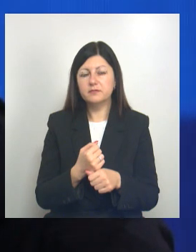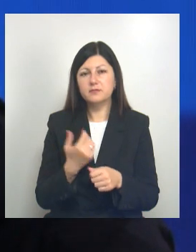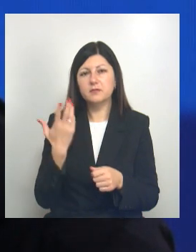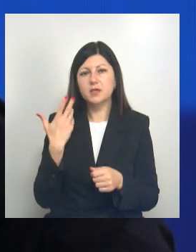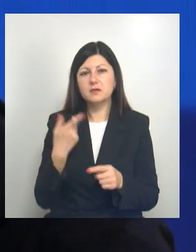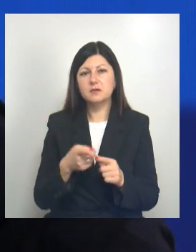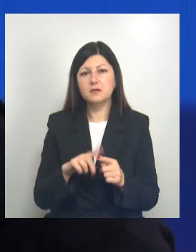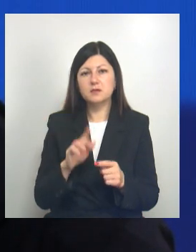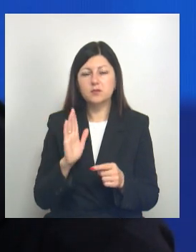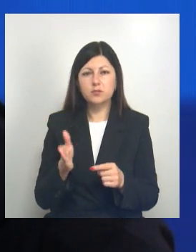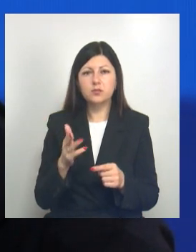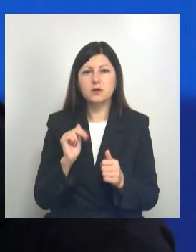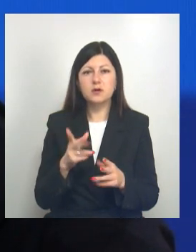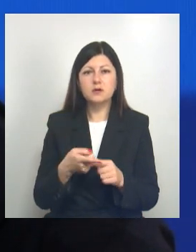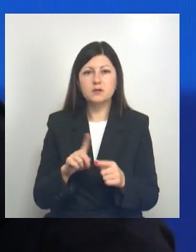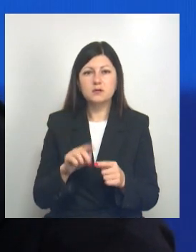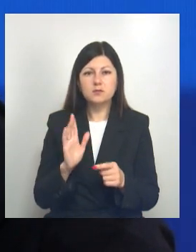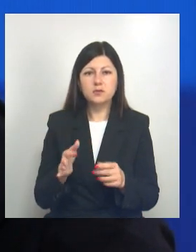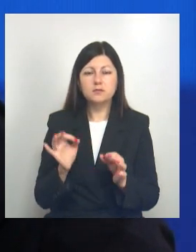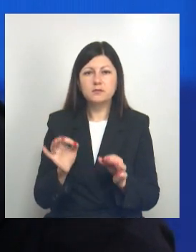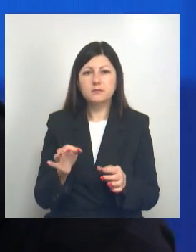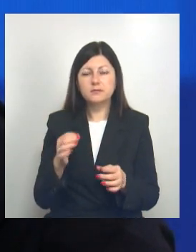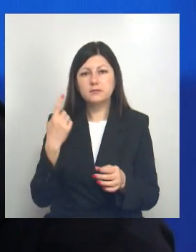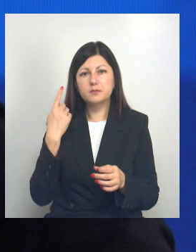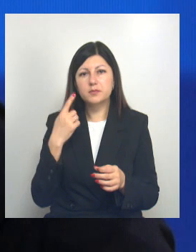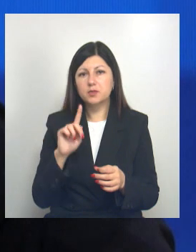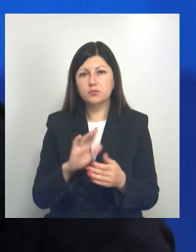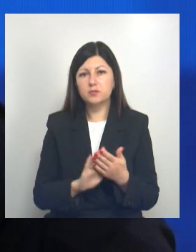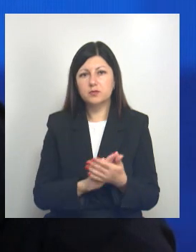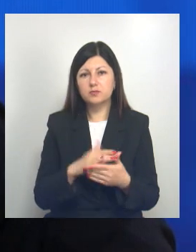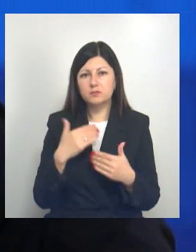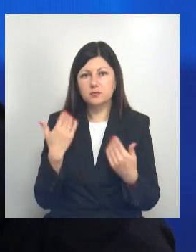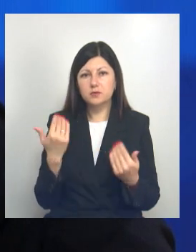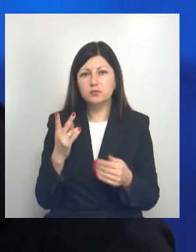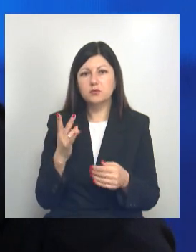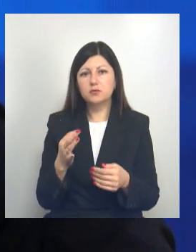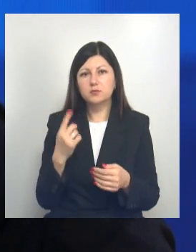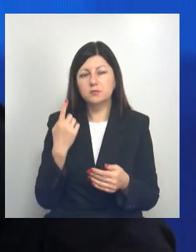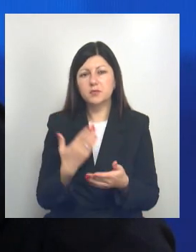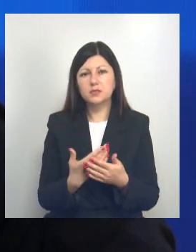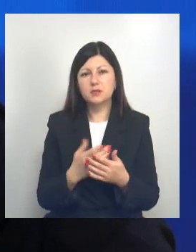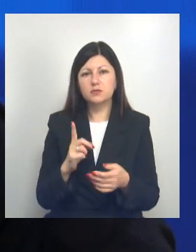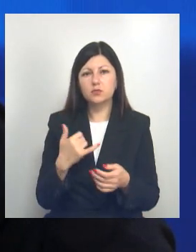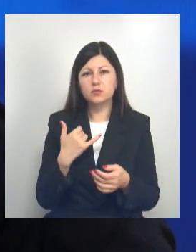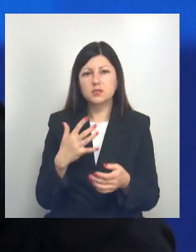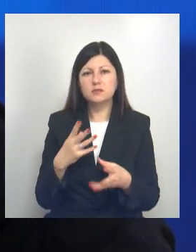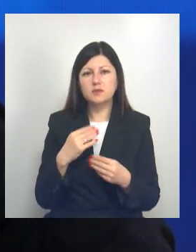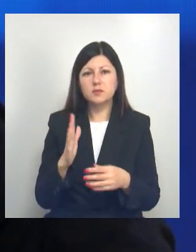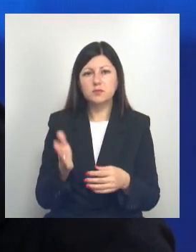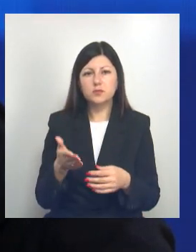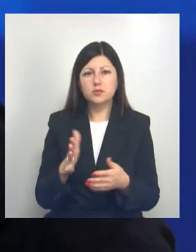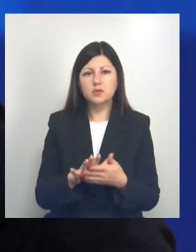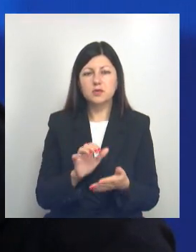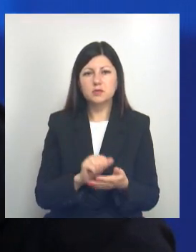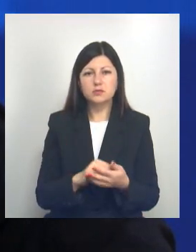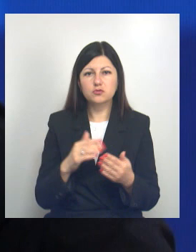когда это будет, как это будет, конечно, придумать что-то не хочу. Но представить, что у нас с вами будут